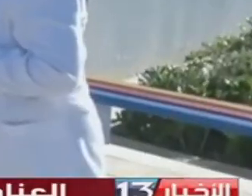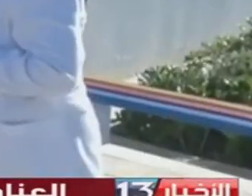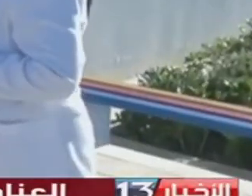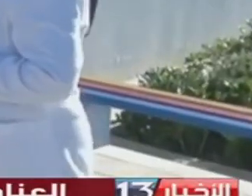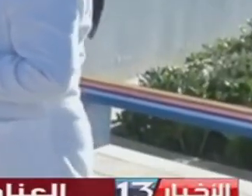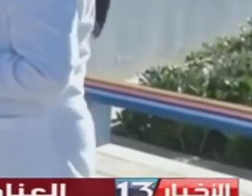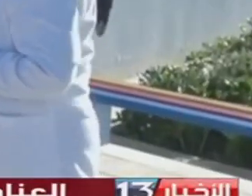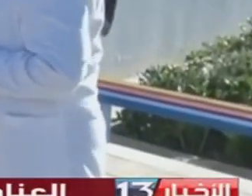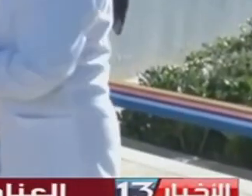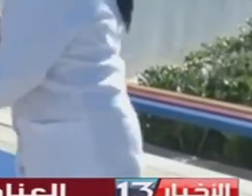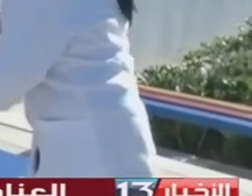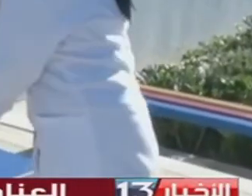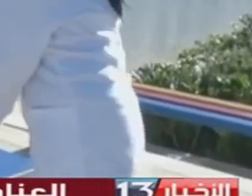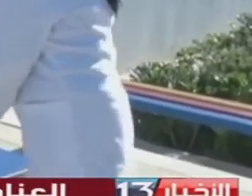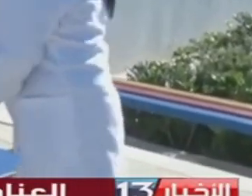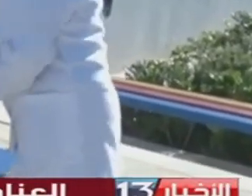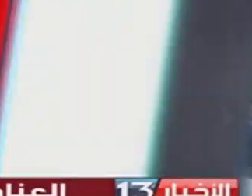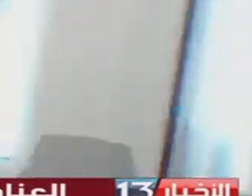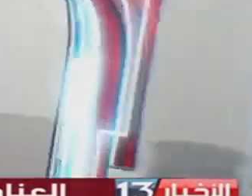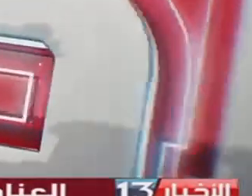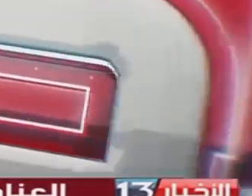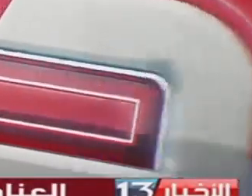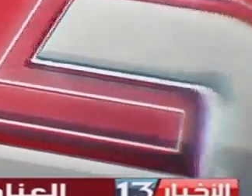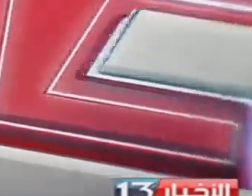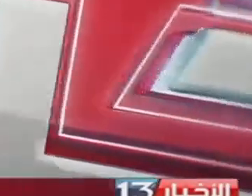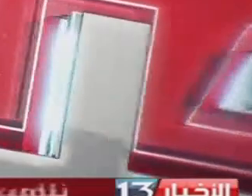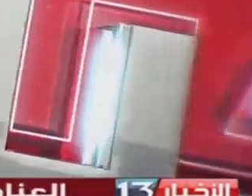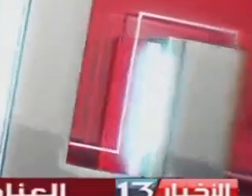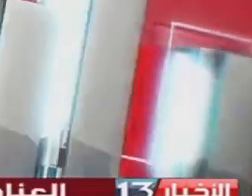توقيا من فيروس كورونا.